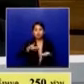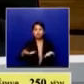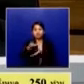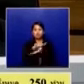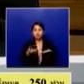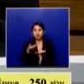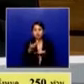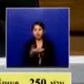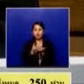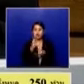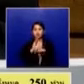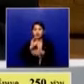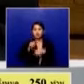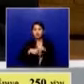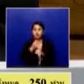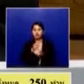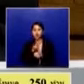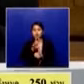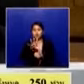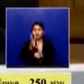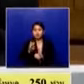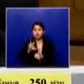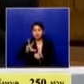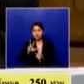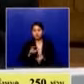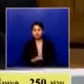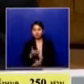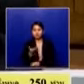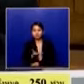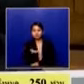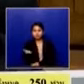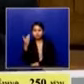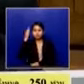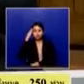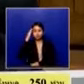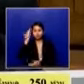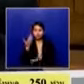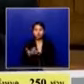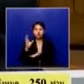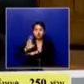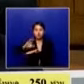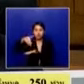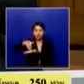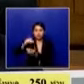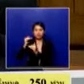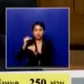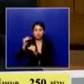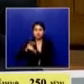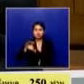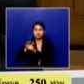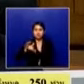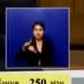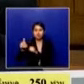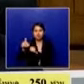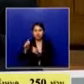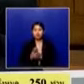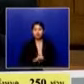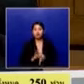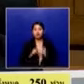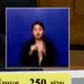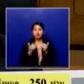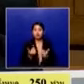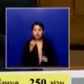งิน63นั้นนะครับก็เท่าที่ท่านทราบกันอยู่แล้วงบกลางมีจำกัดนะครับฉะนั้นสิ่งที่เราพยายาม